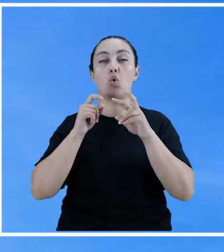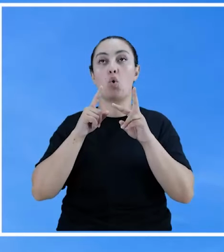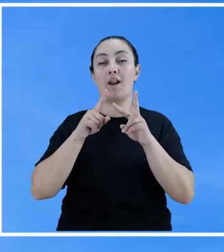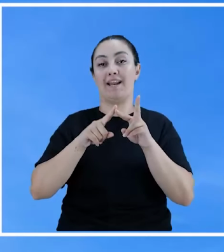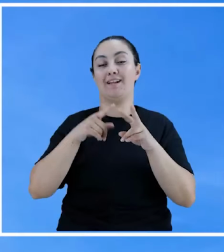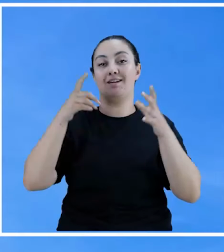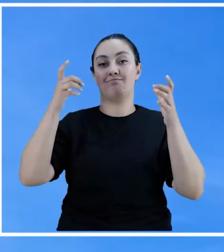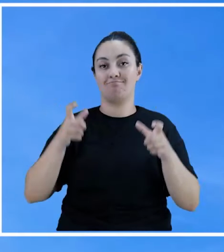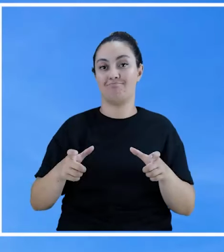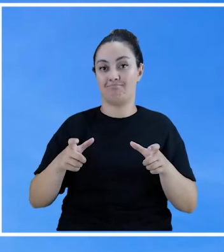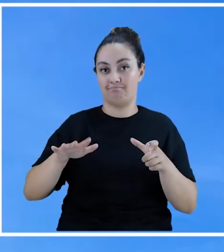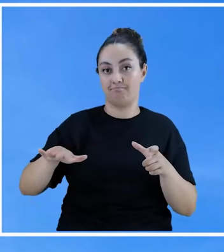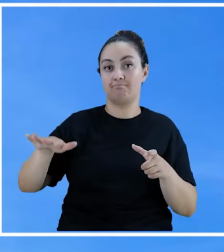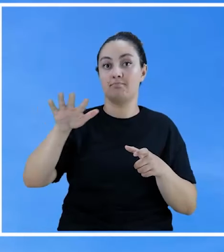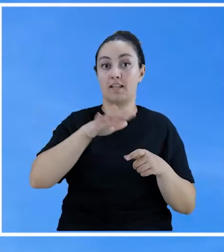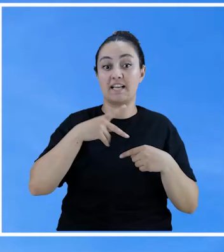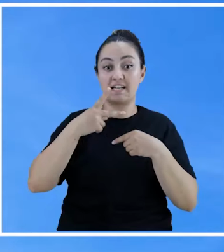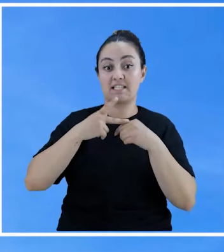da